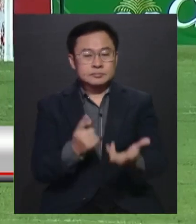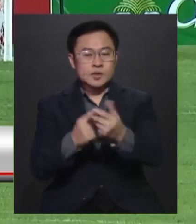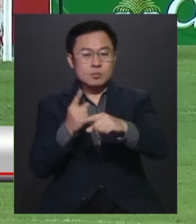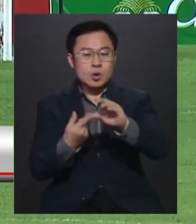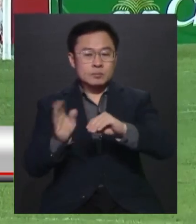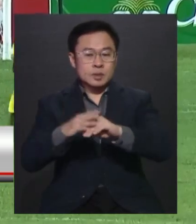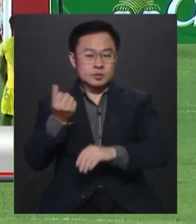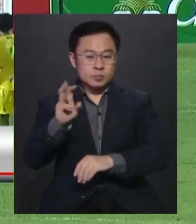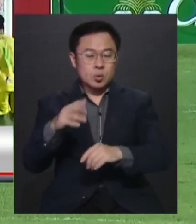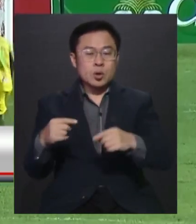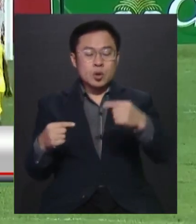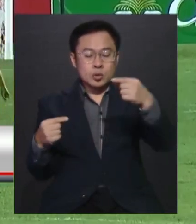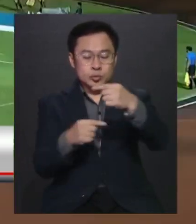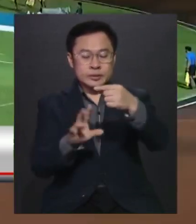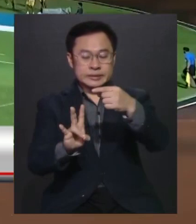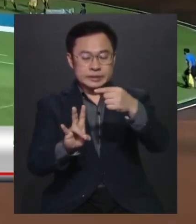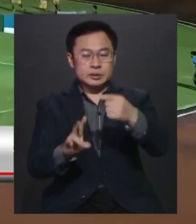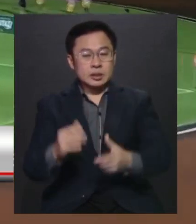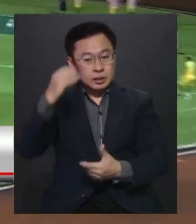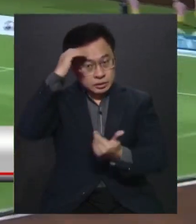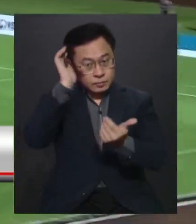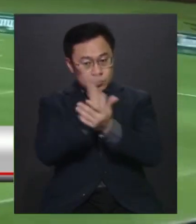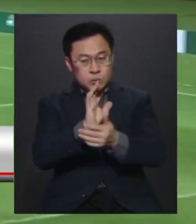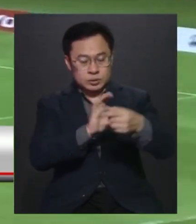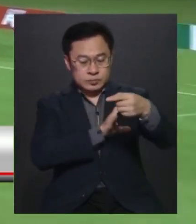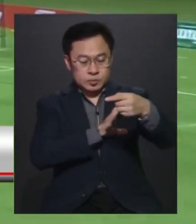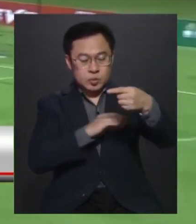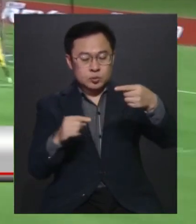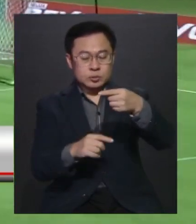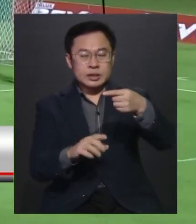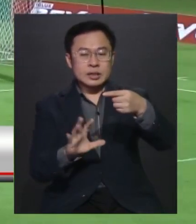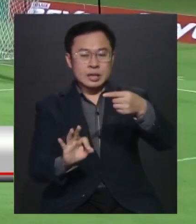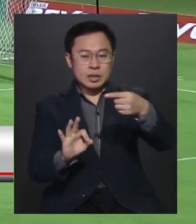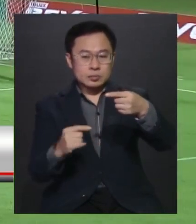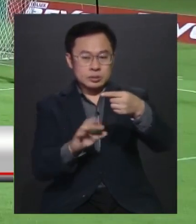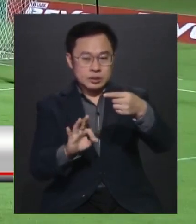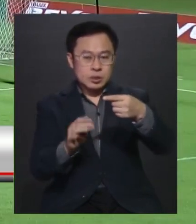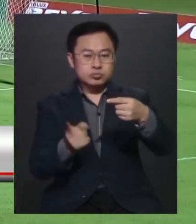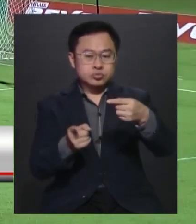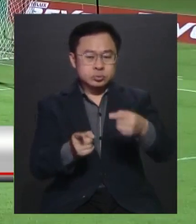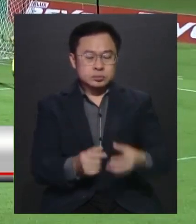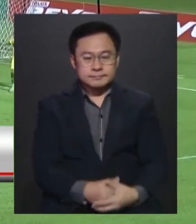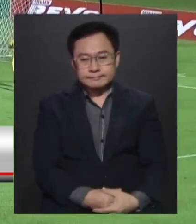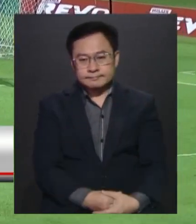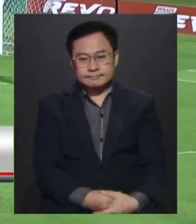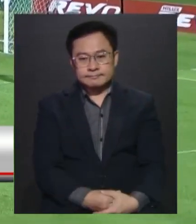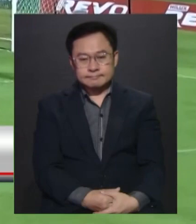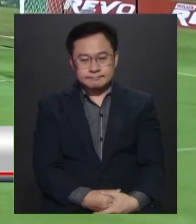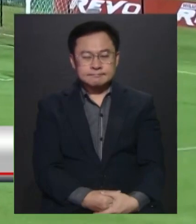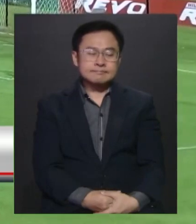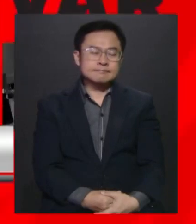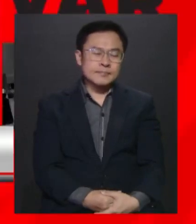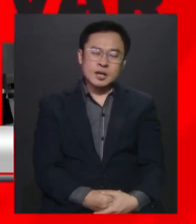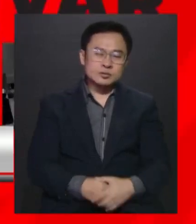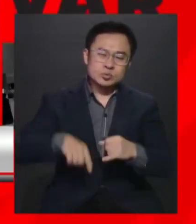16คะแนนขึ้นอันดับที่7ครับส่วนเทโรครับตอนนี้มี15คะแนนอยู่อันดับที่9ของตารางครับ นะช่วงท้ายอาจจะไม่ให้เ